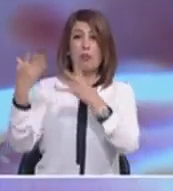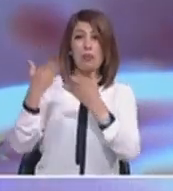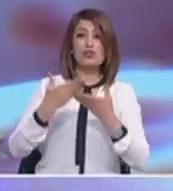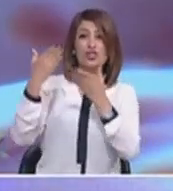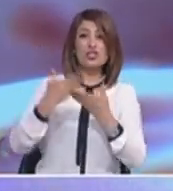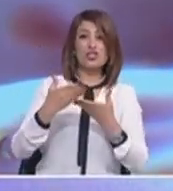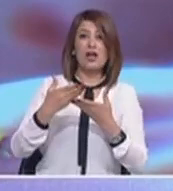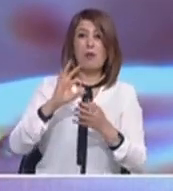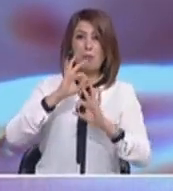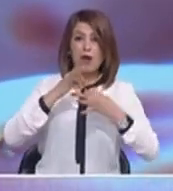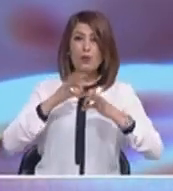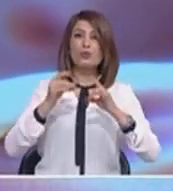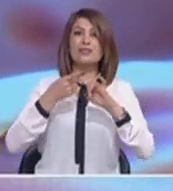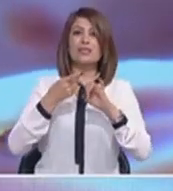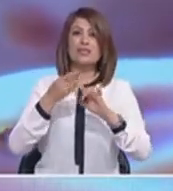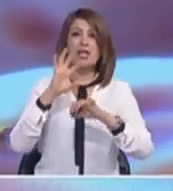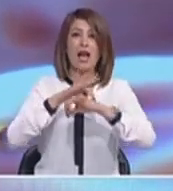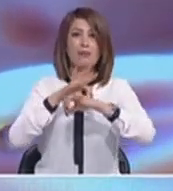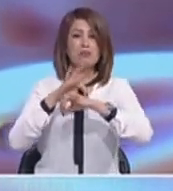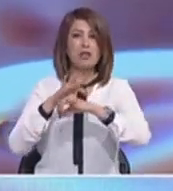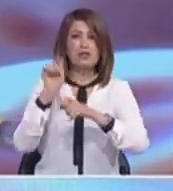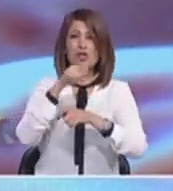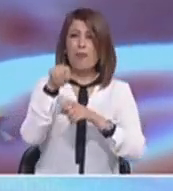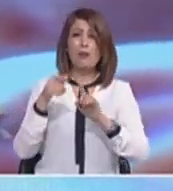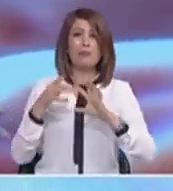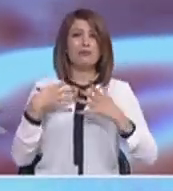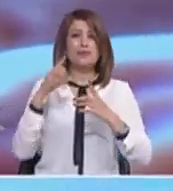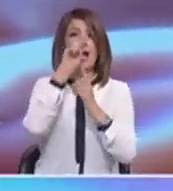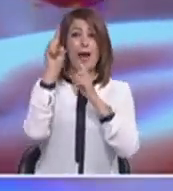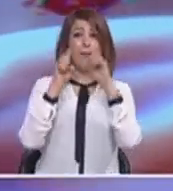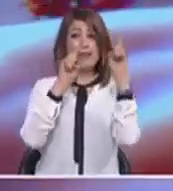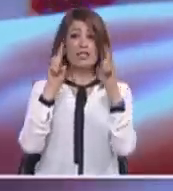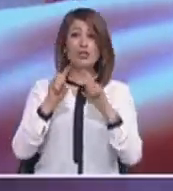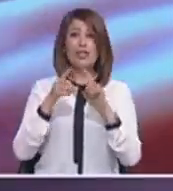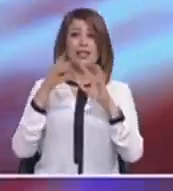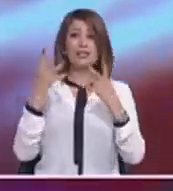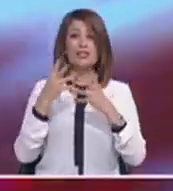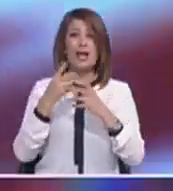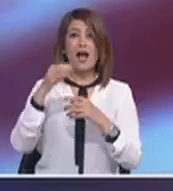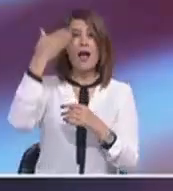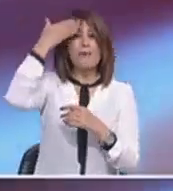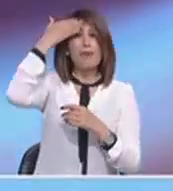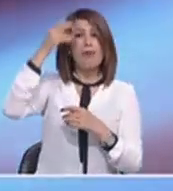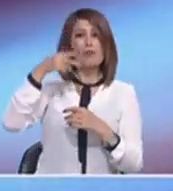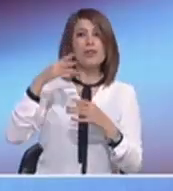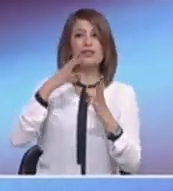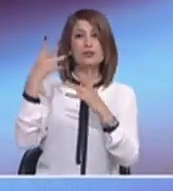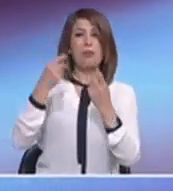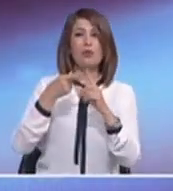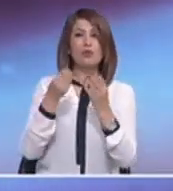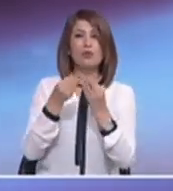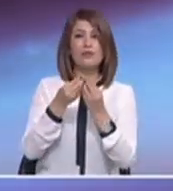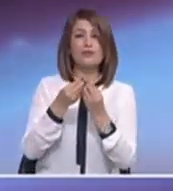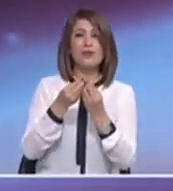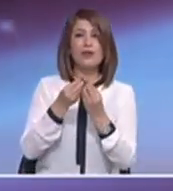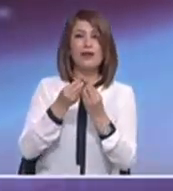يصير لها ان توقع تشوفوا ناس لها يقيسون ها الناس خانه عن بعد واذا ما عندها